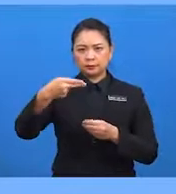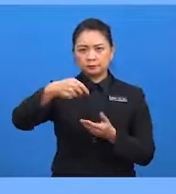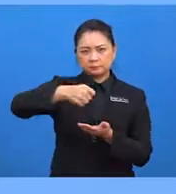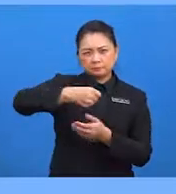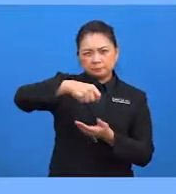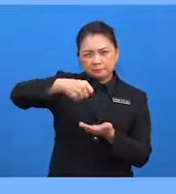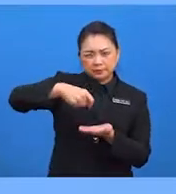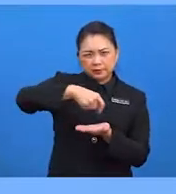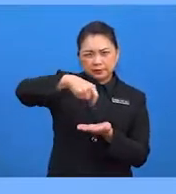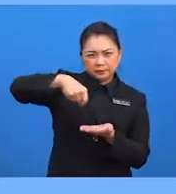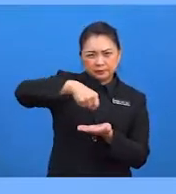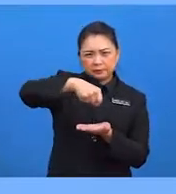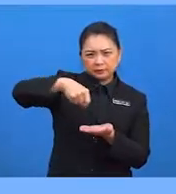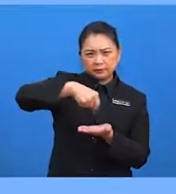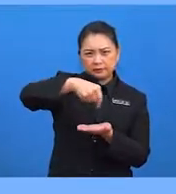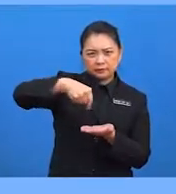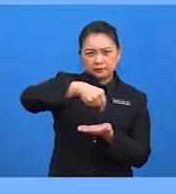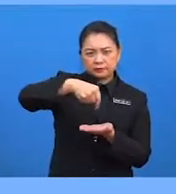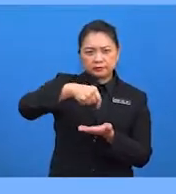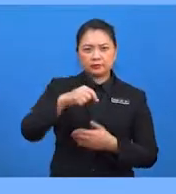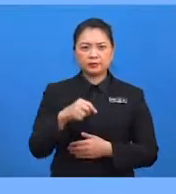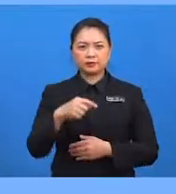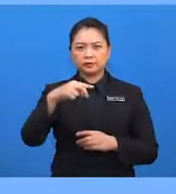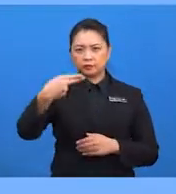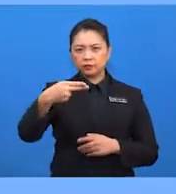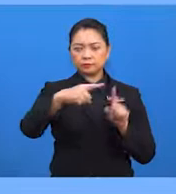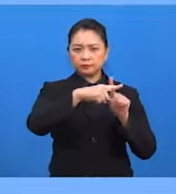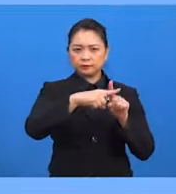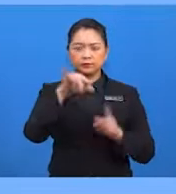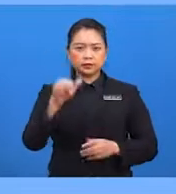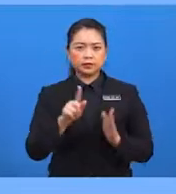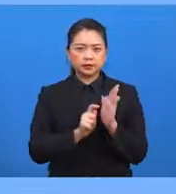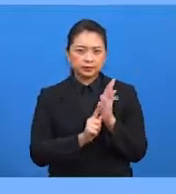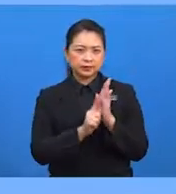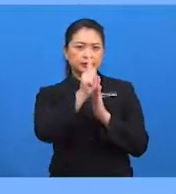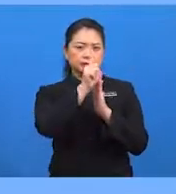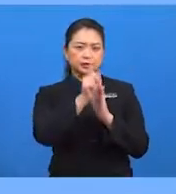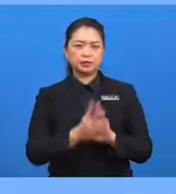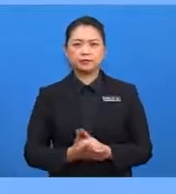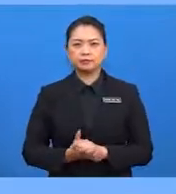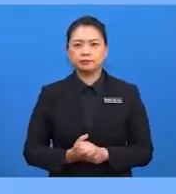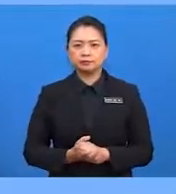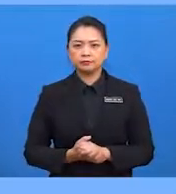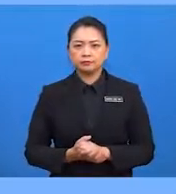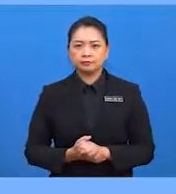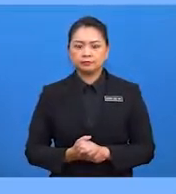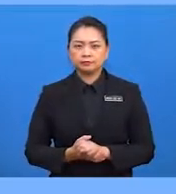menghasilkan kepekatan ion hidrogen H positif yang tinggi.